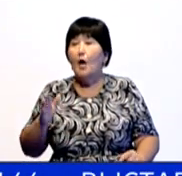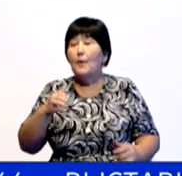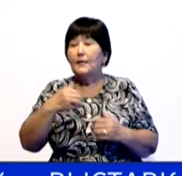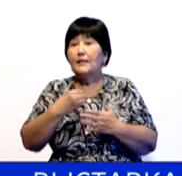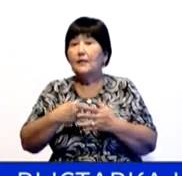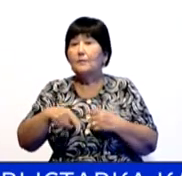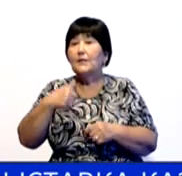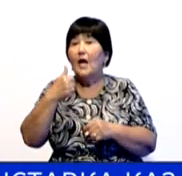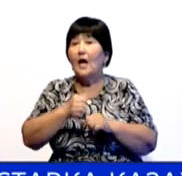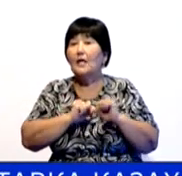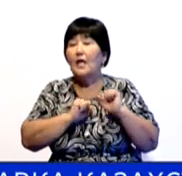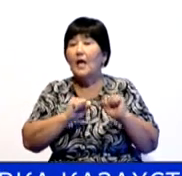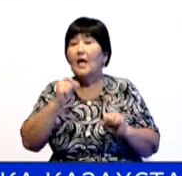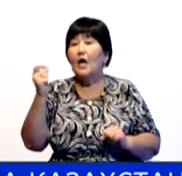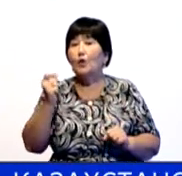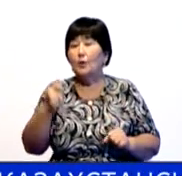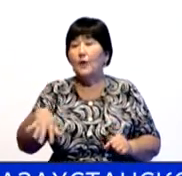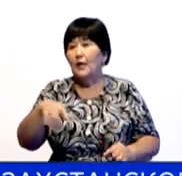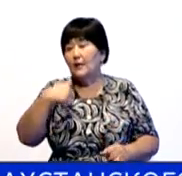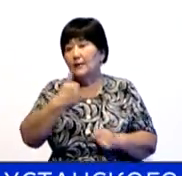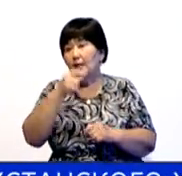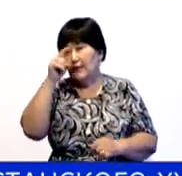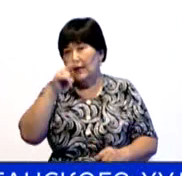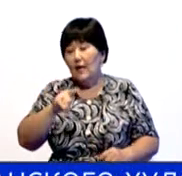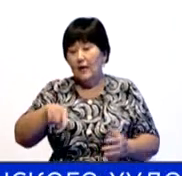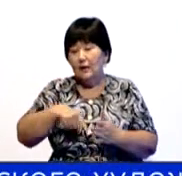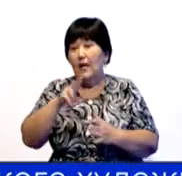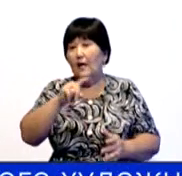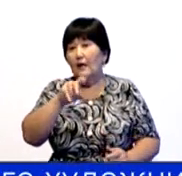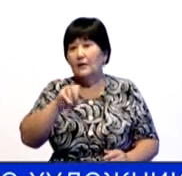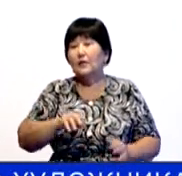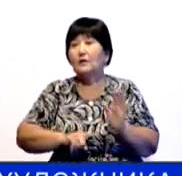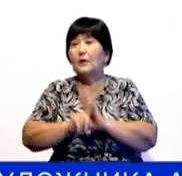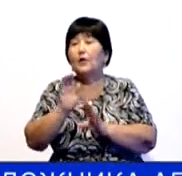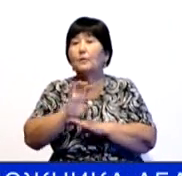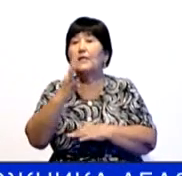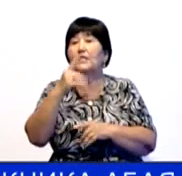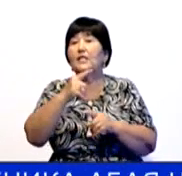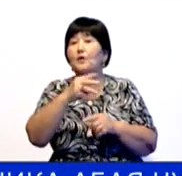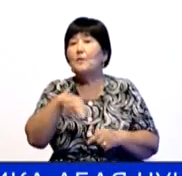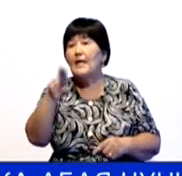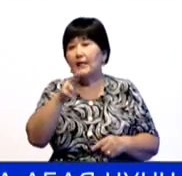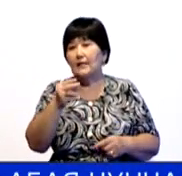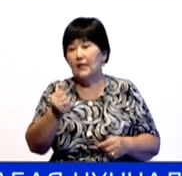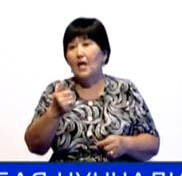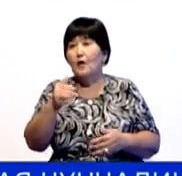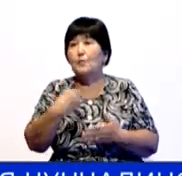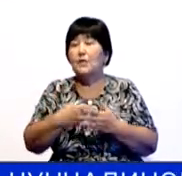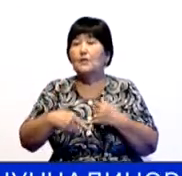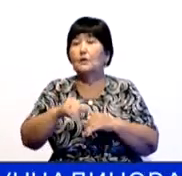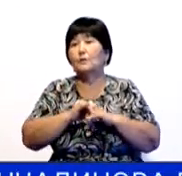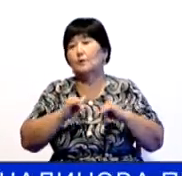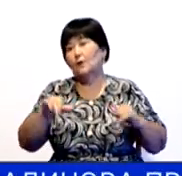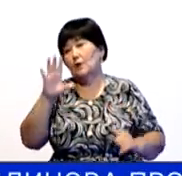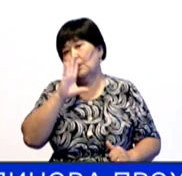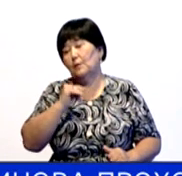бизнес – одна из опор экономики района. С начала года казалинскими предпринимателями произведено продукции на 4 миллиарда тенге. Бизнес продолжает успешно